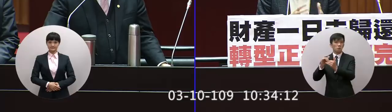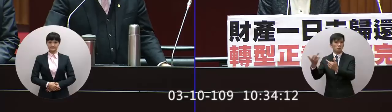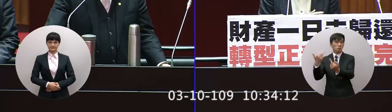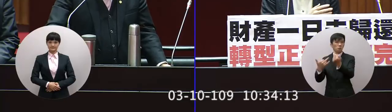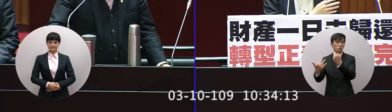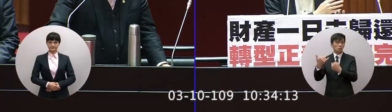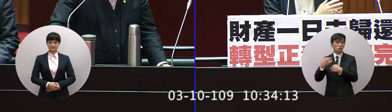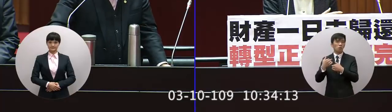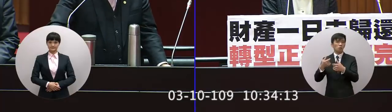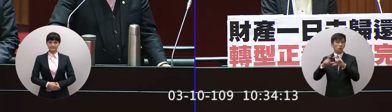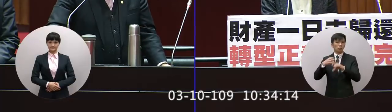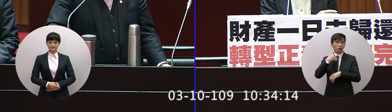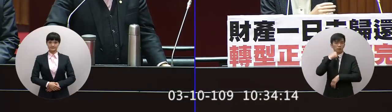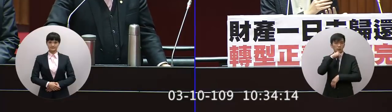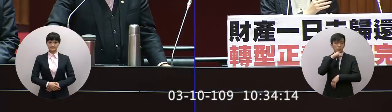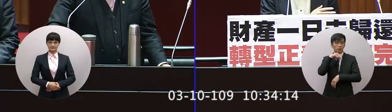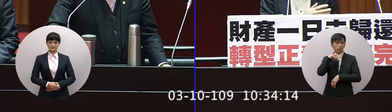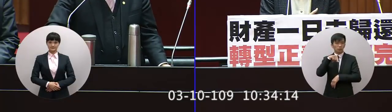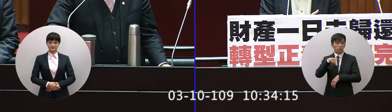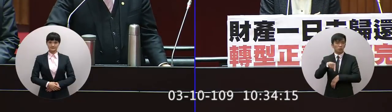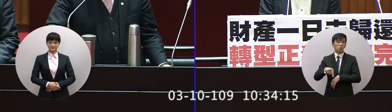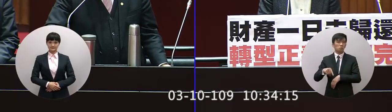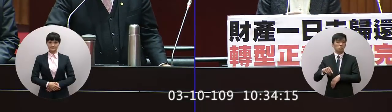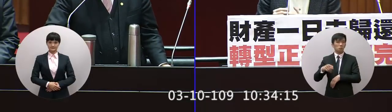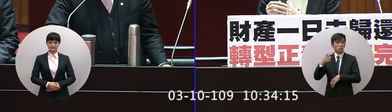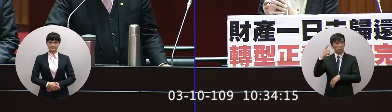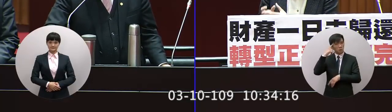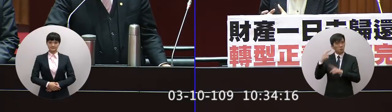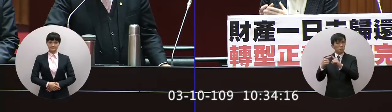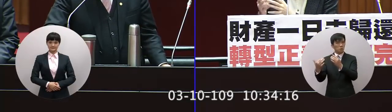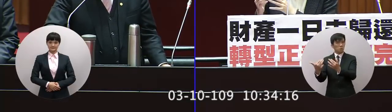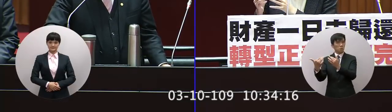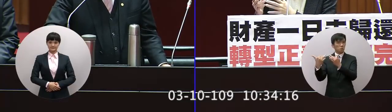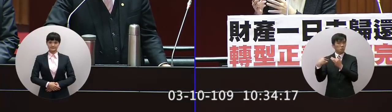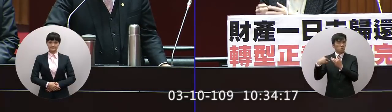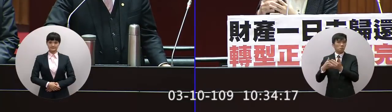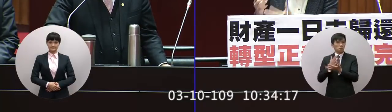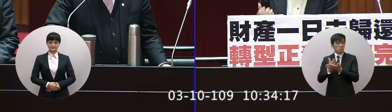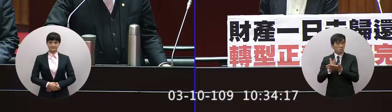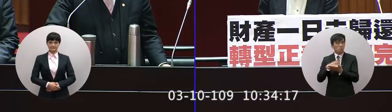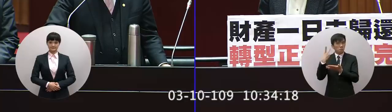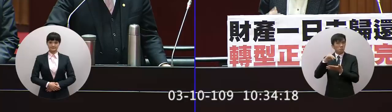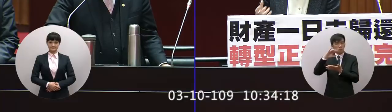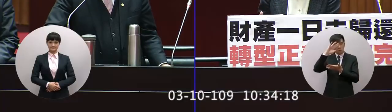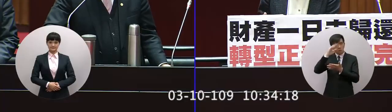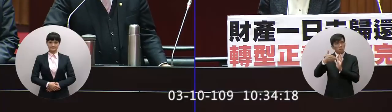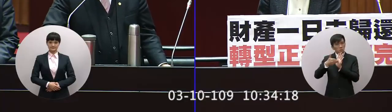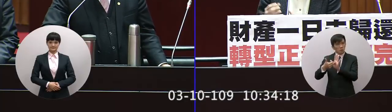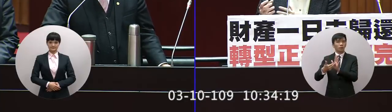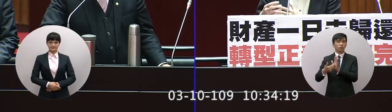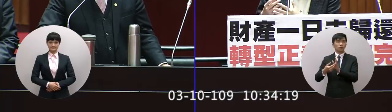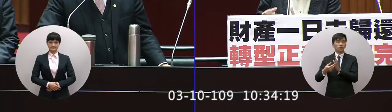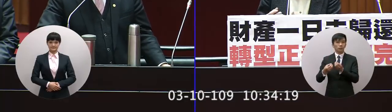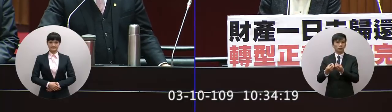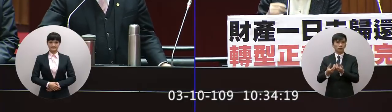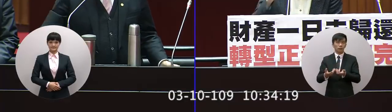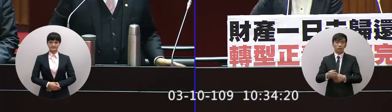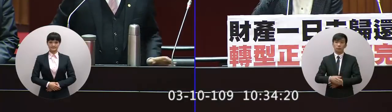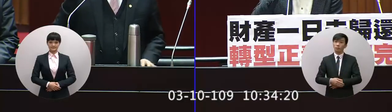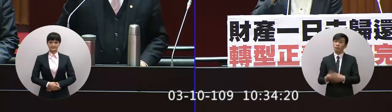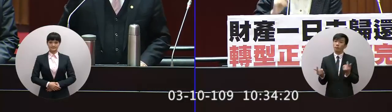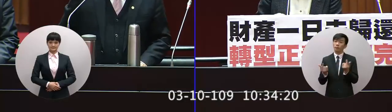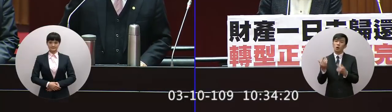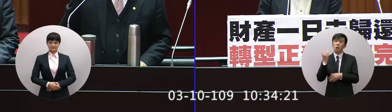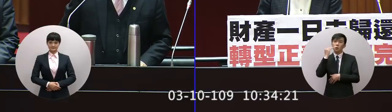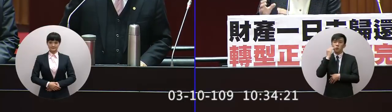话，我觉得最重要的一个点就是说流量跟防疫到底要如何平衡这一点。怎么说呢？我们先设想一个